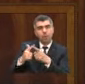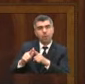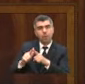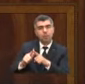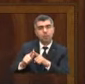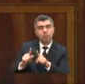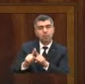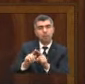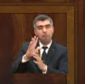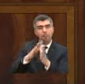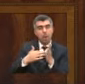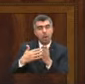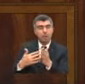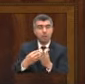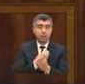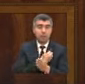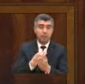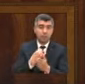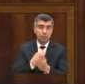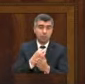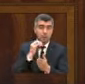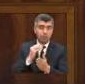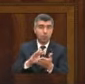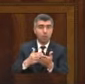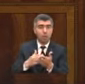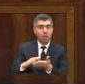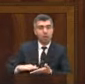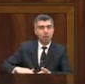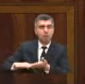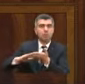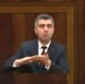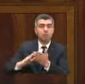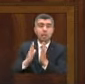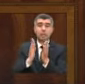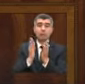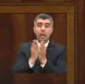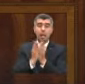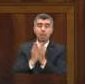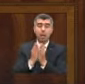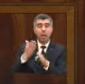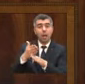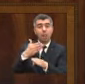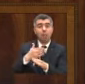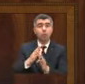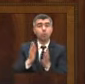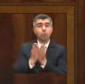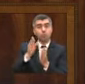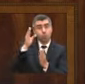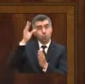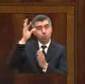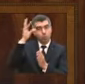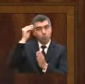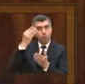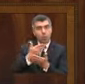في البرنامج الحكومي ديالكم كاين الخدمه الوطنيه الصحيه، ان هذوك الطلبه اللي كيتخرج قبل ما ياخذ الدكتوراه ديالو يمشي يخدم